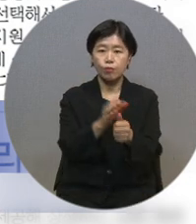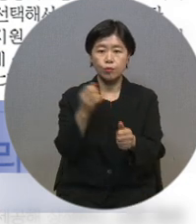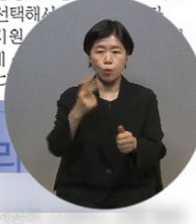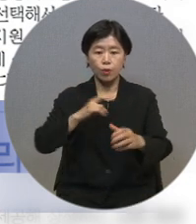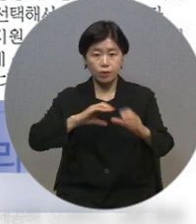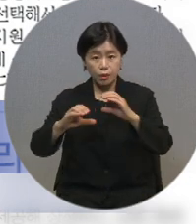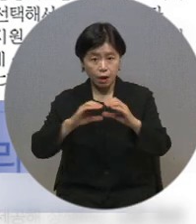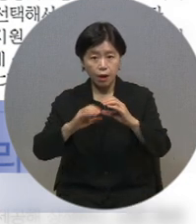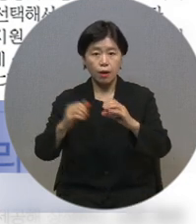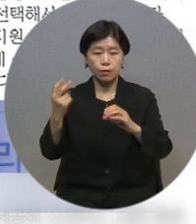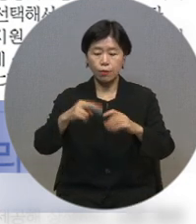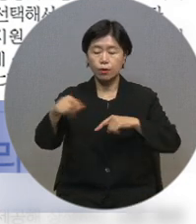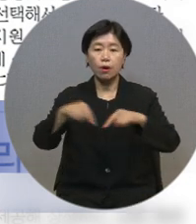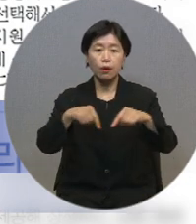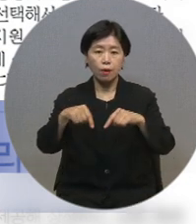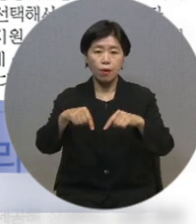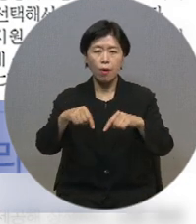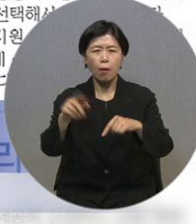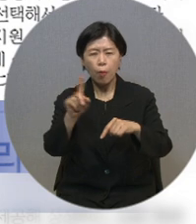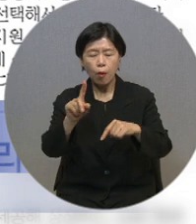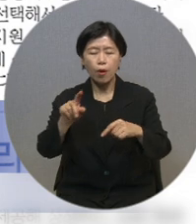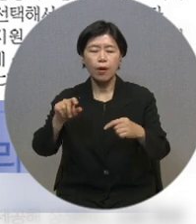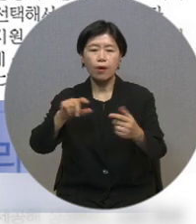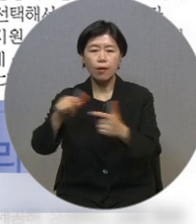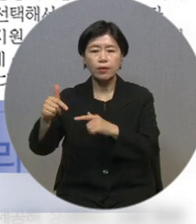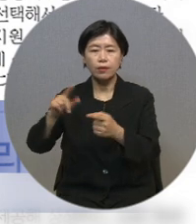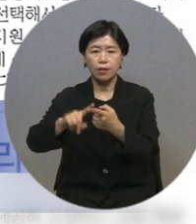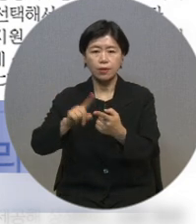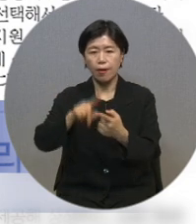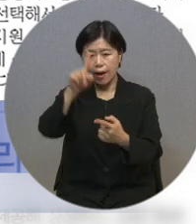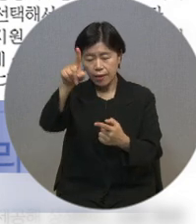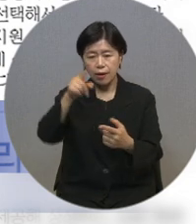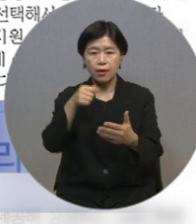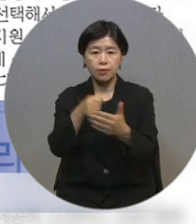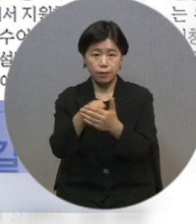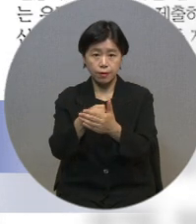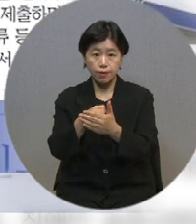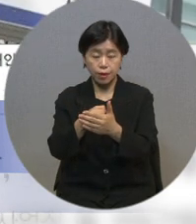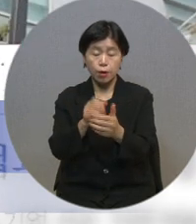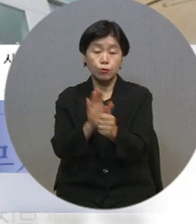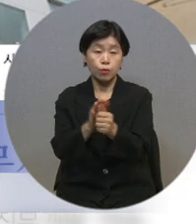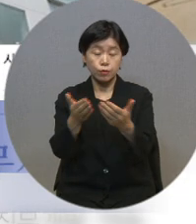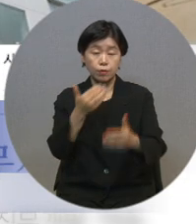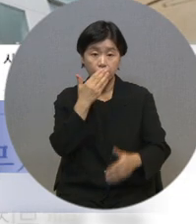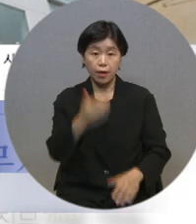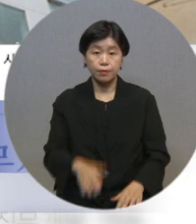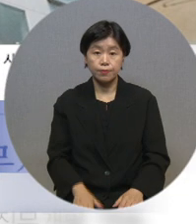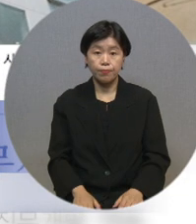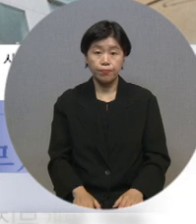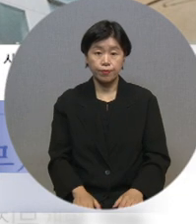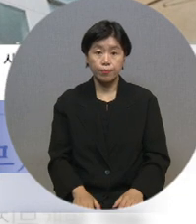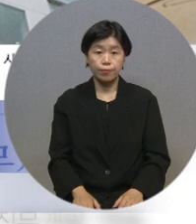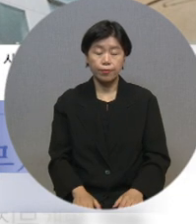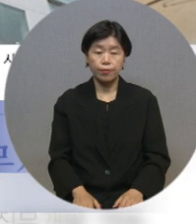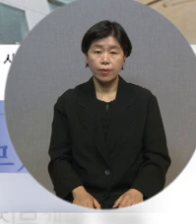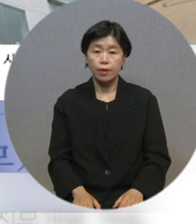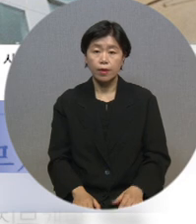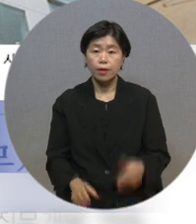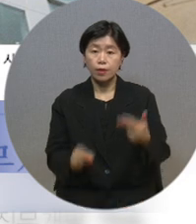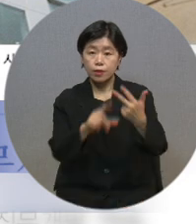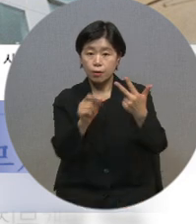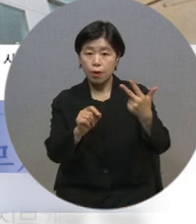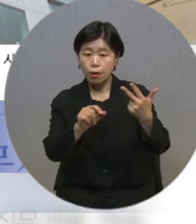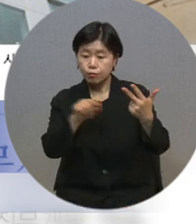소통형 경영 지도형 중 한 가지 유형을 선택해 지원할 수 있습니다 서비스는 다음 달부터 오는